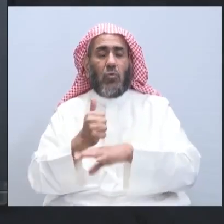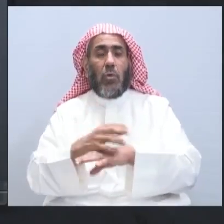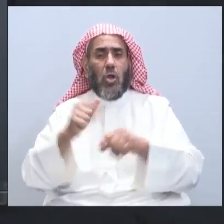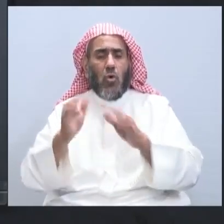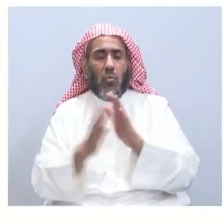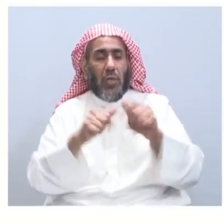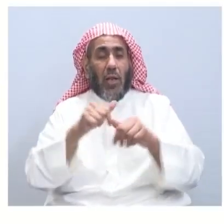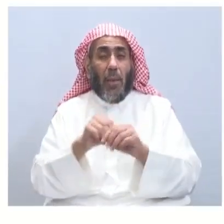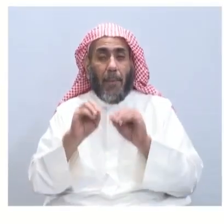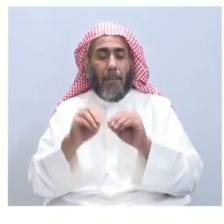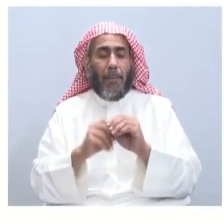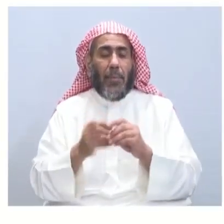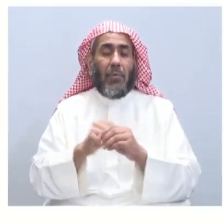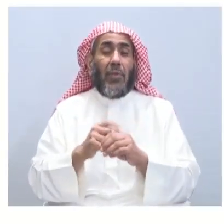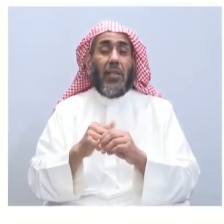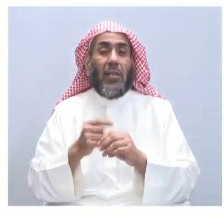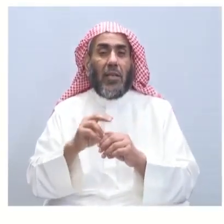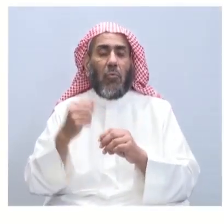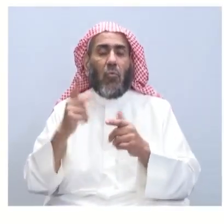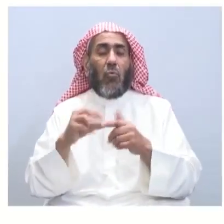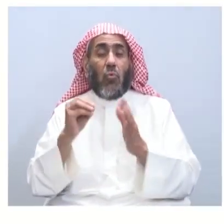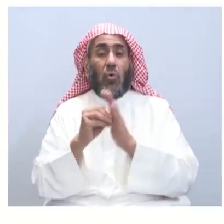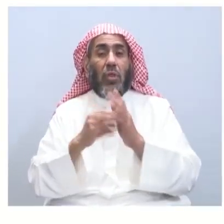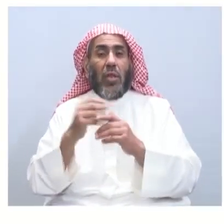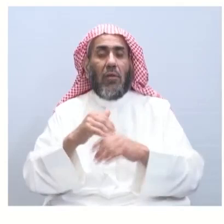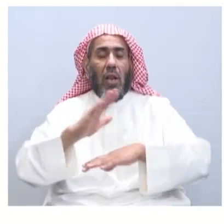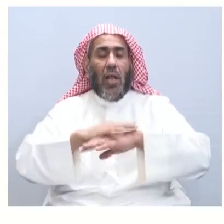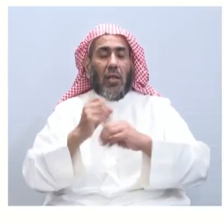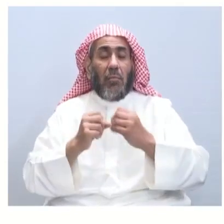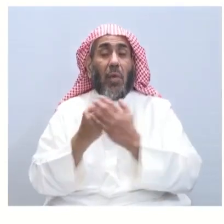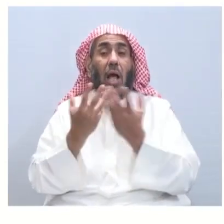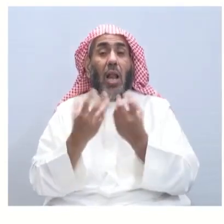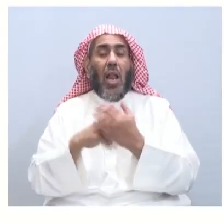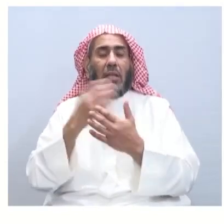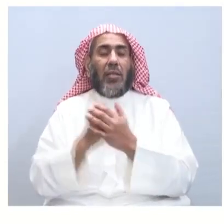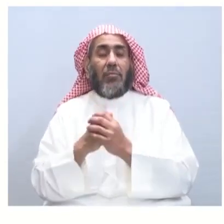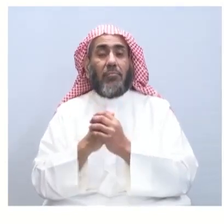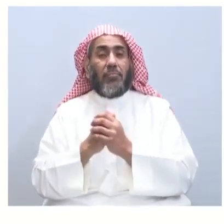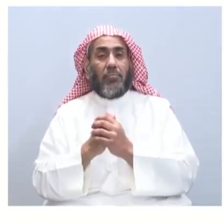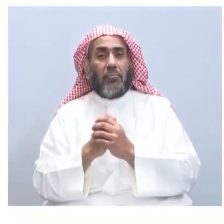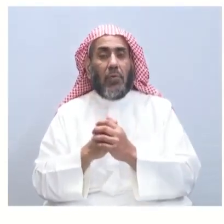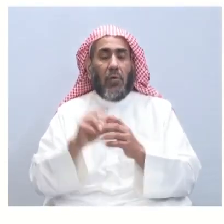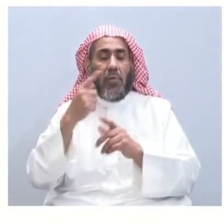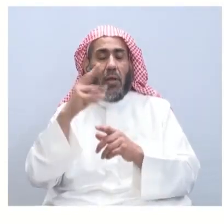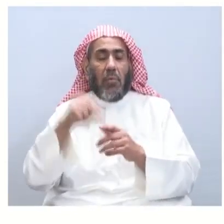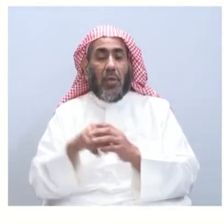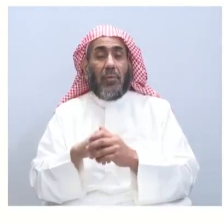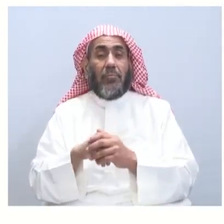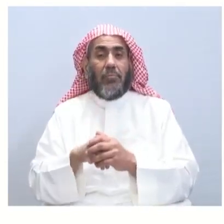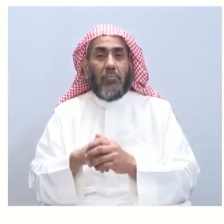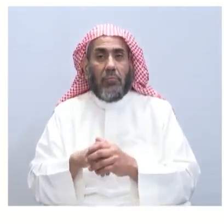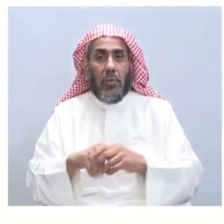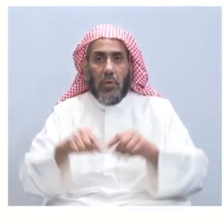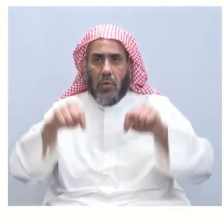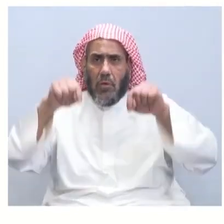اليوم نتكلم عن او نستكمل في الحديث عن الموضوع الثاني ما يسمى في الادب الحديث الموضوع الثاني طبعا الادب الحديث في المملكه هنا